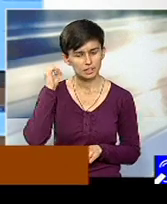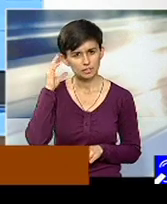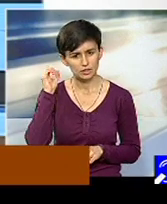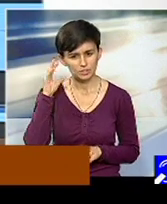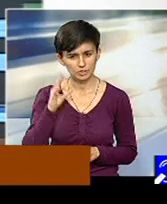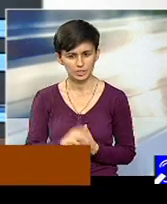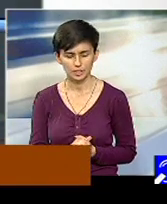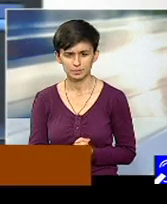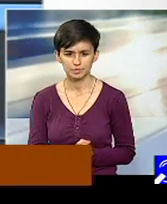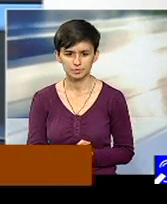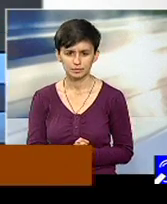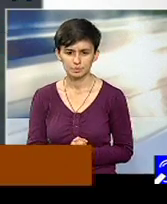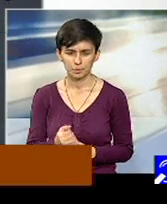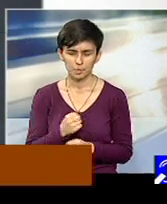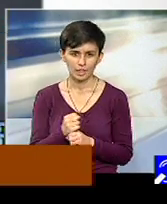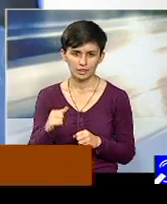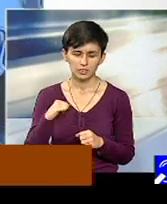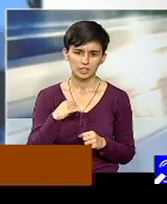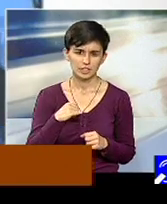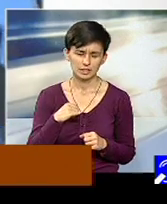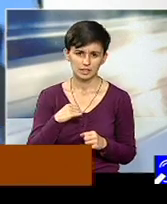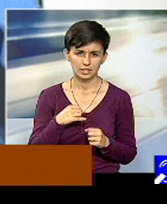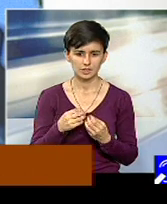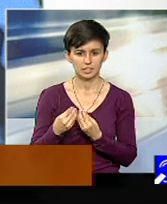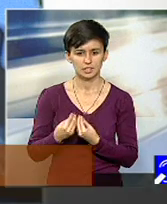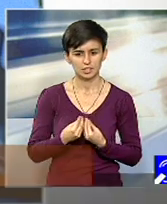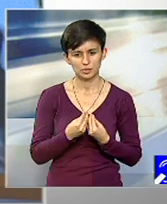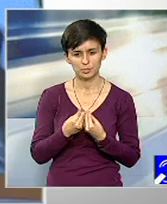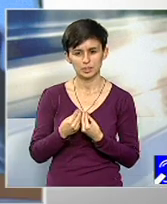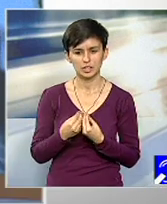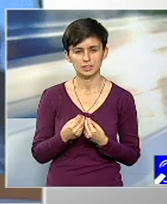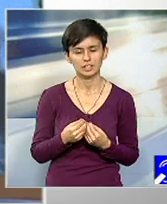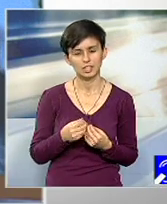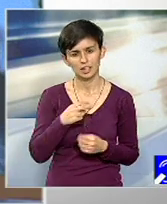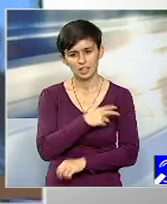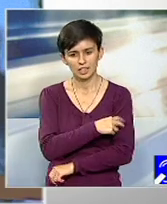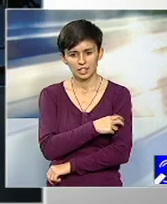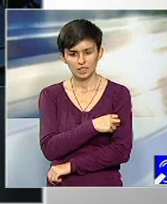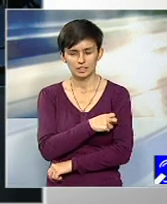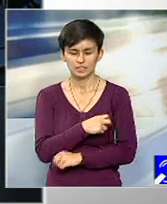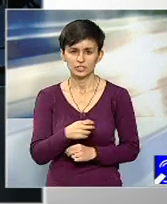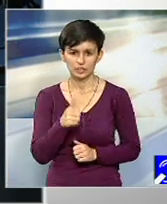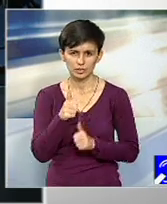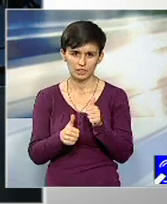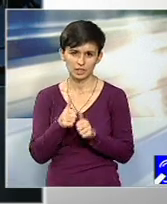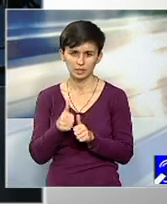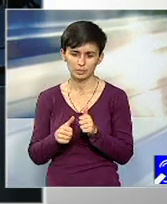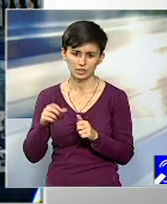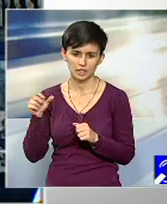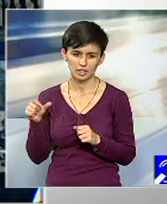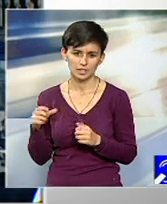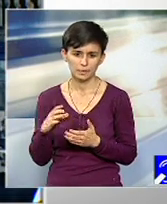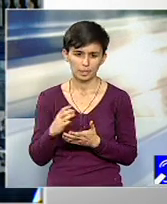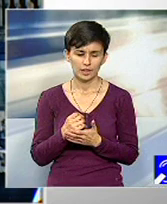Foarte interesantă combinație. Adică, de pe băncile liceului, din echipa, iată, campioana României,